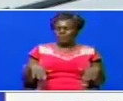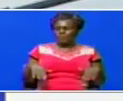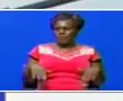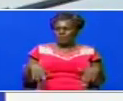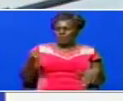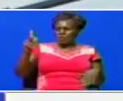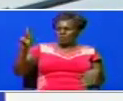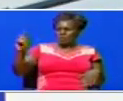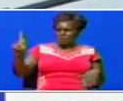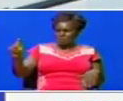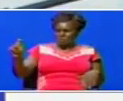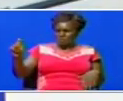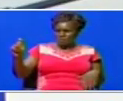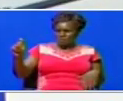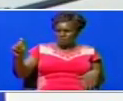John Ekur Okot,